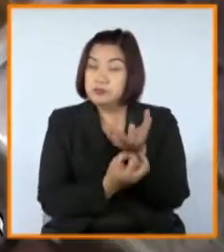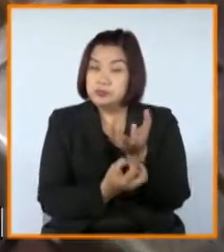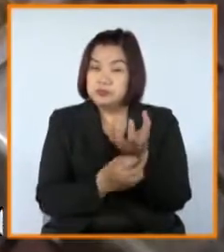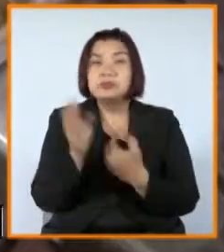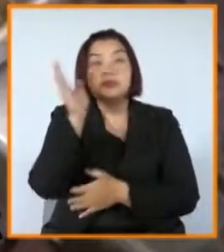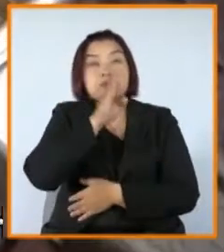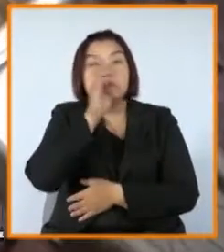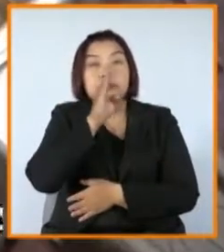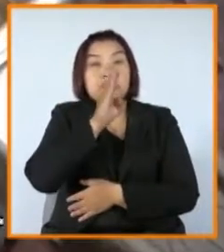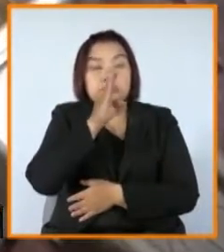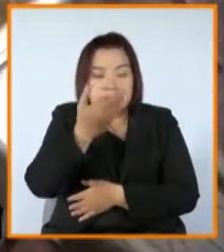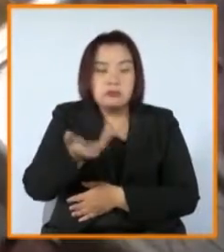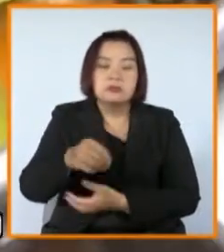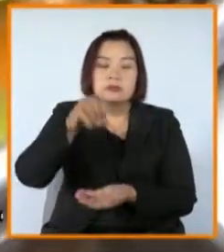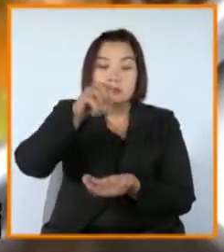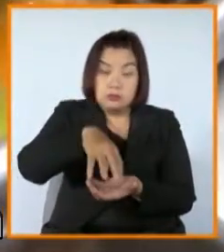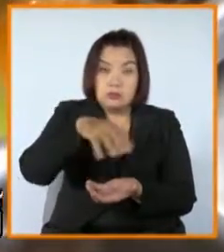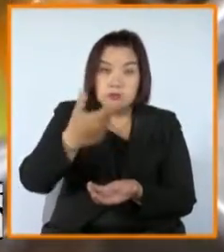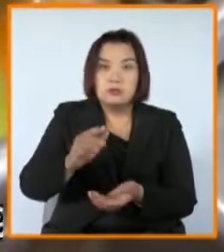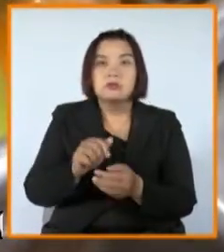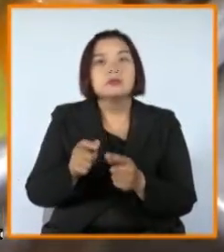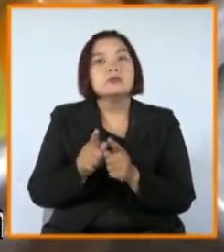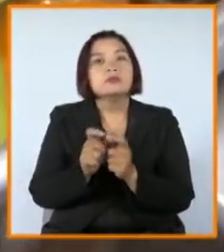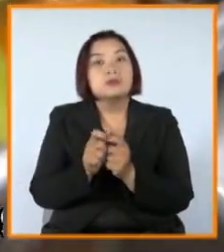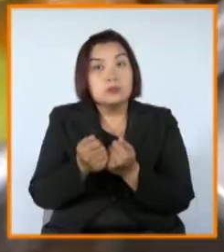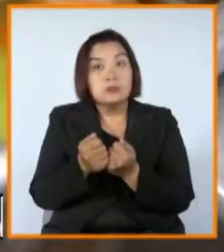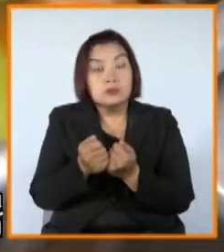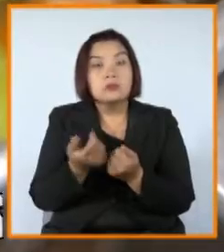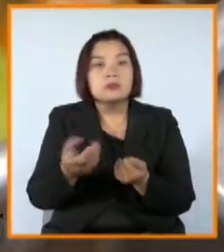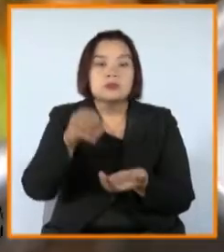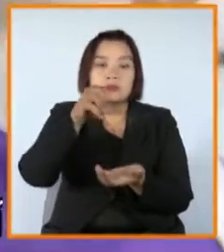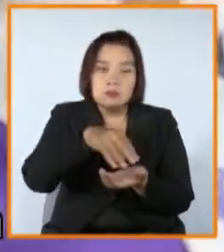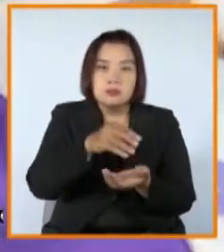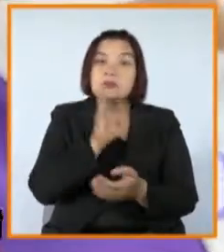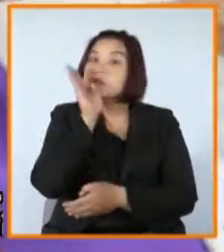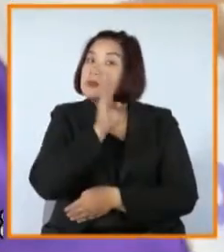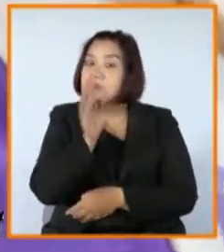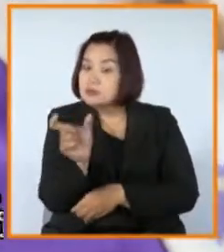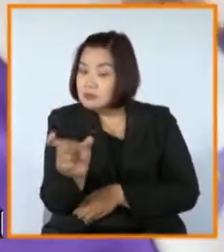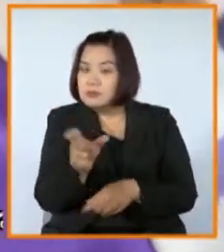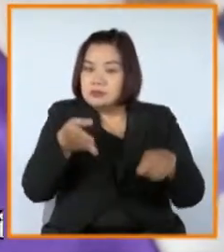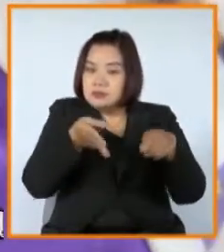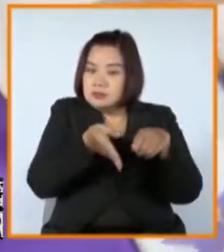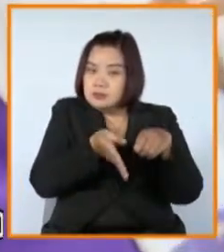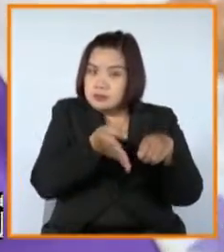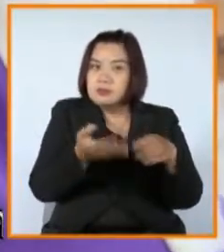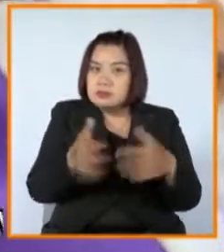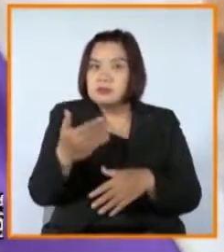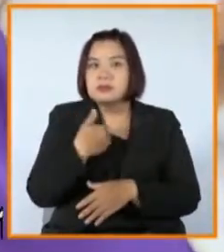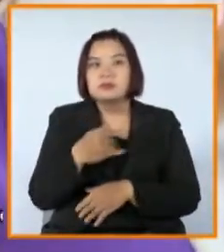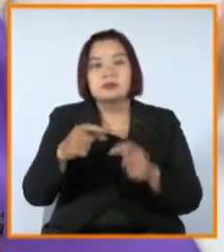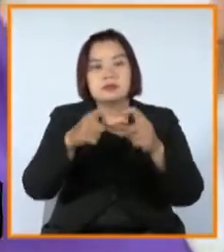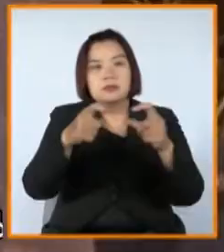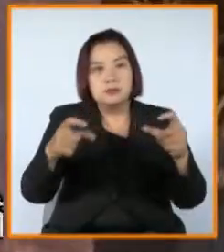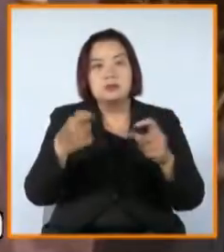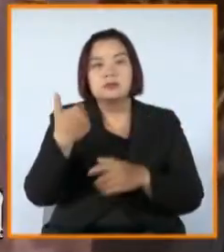ให้เข้ากันค่ะนำหอยหอมลวกเตรียมไว้ใส่หม้อจากนั้นก็หั่นพริกอ่อนฉีกใบมะกรูดใส่ลงไปคนกันให้เข้ากัน